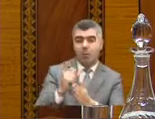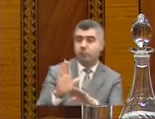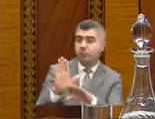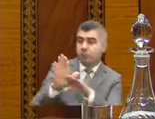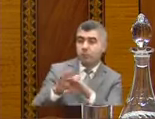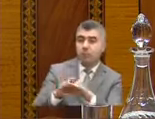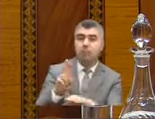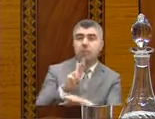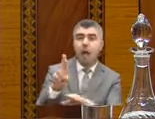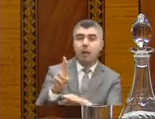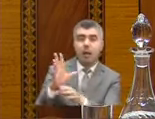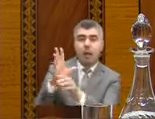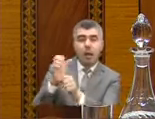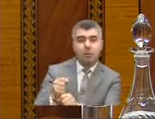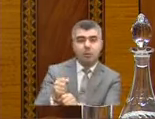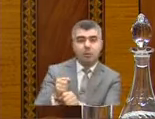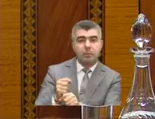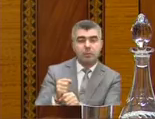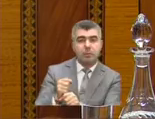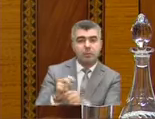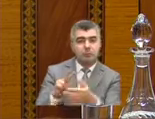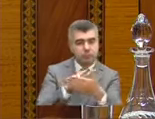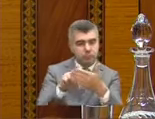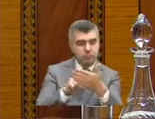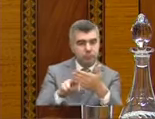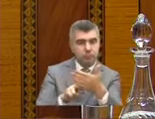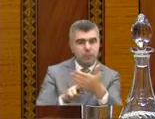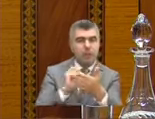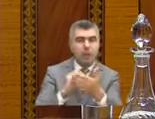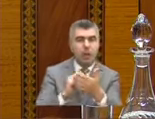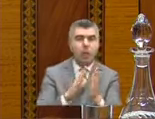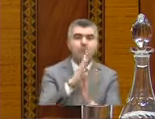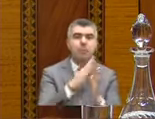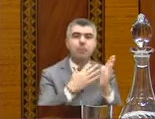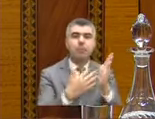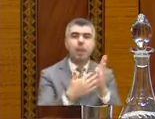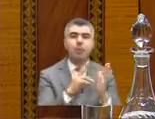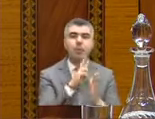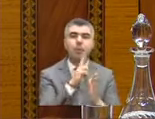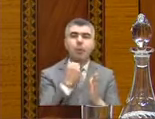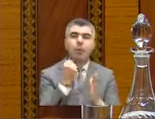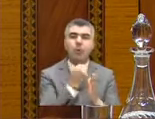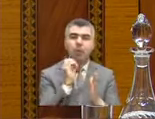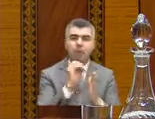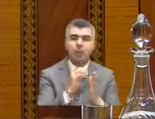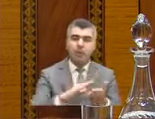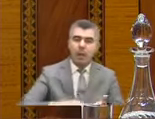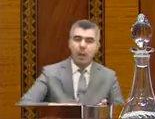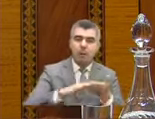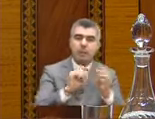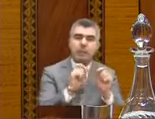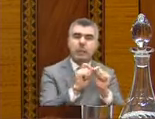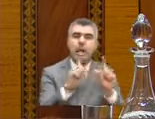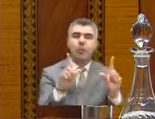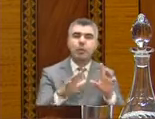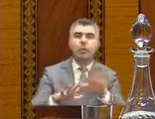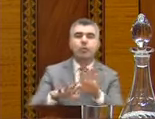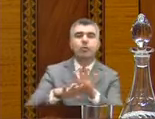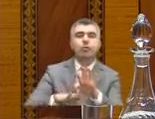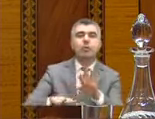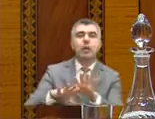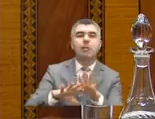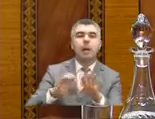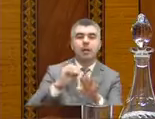للتوجيهات الملكية السامية والتزامات البرنامج الحكومي التي تروم الارتقاء بنموذجنا الاجتماعي